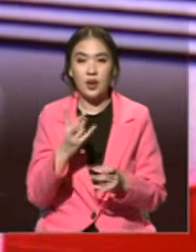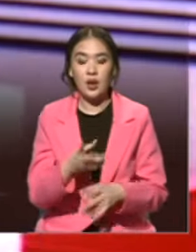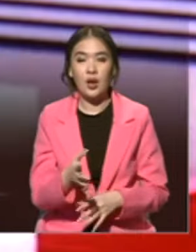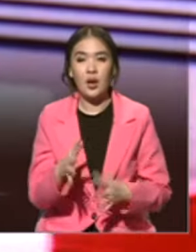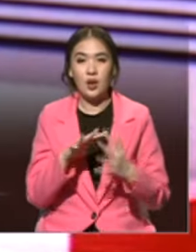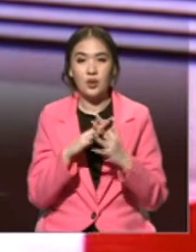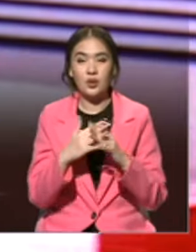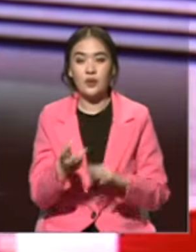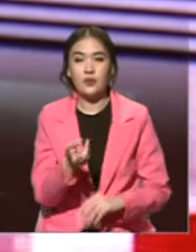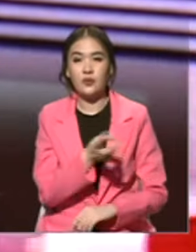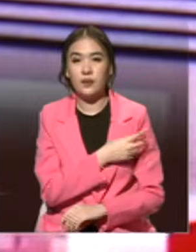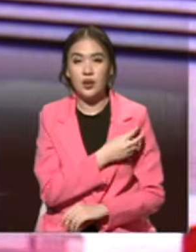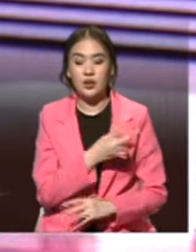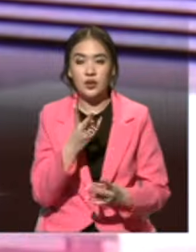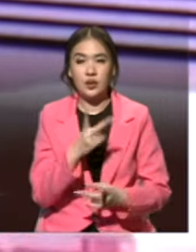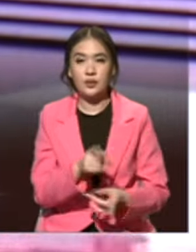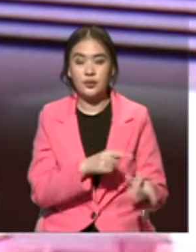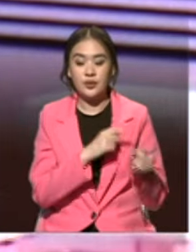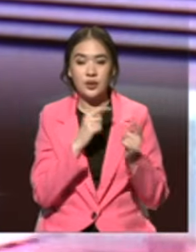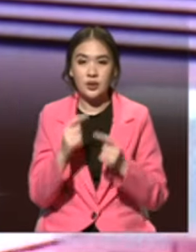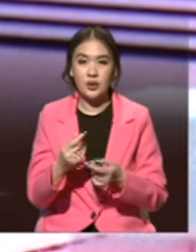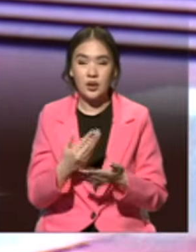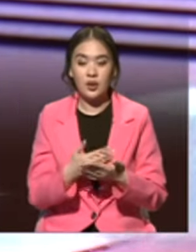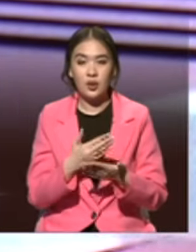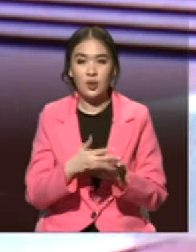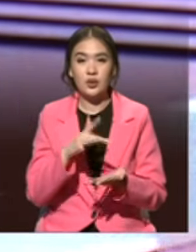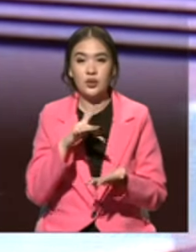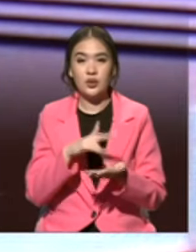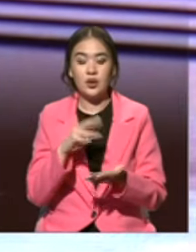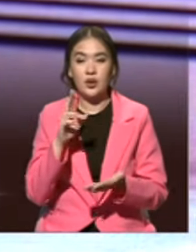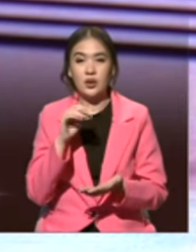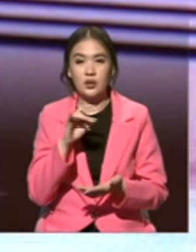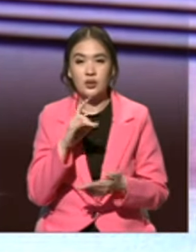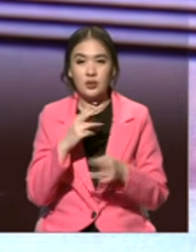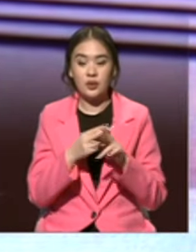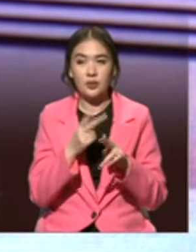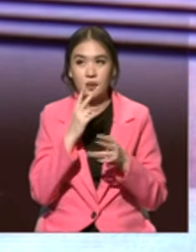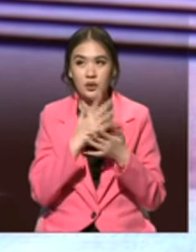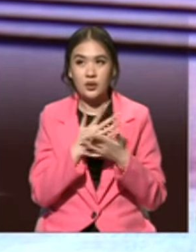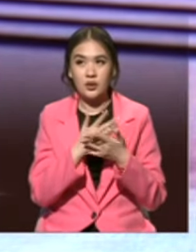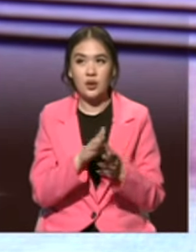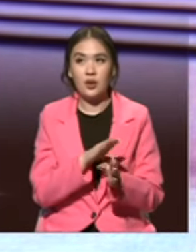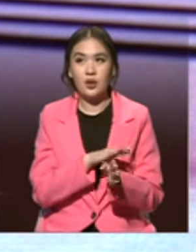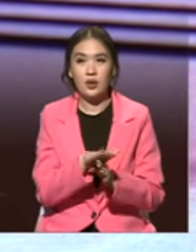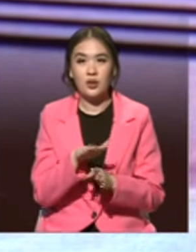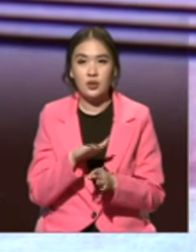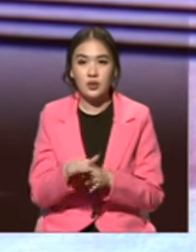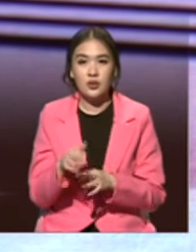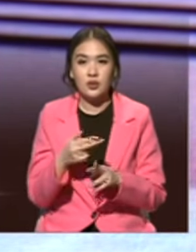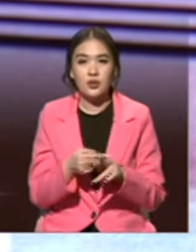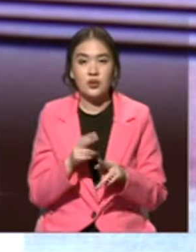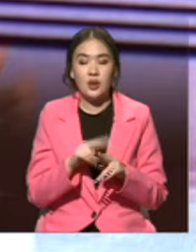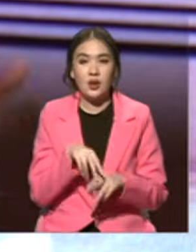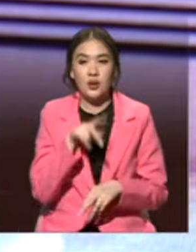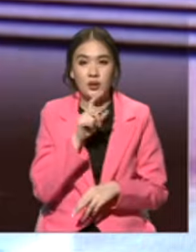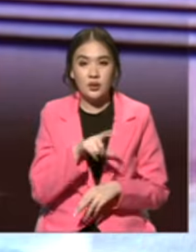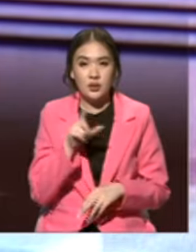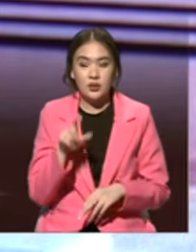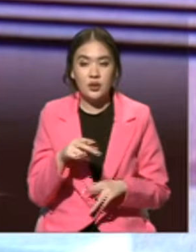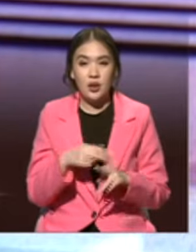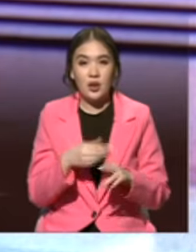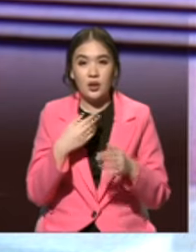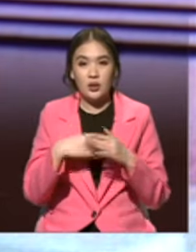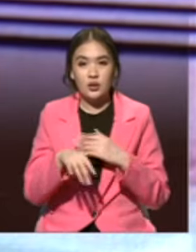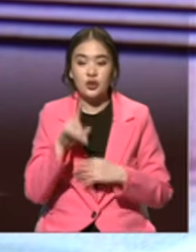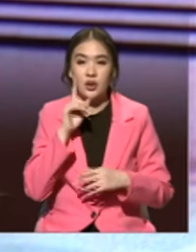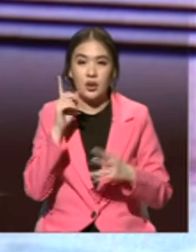дәрігерлерді әкелуіміз керек. Неге десеңіз, енді орта буынды қазір істеп жатқан жергілікті атқарушы органда орта буынды азаматтар, оның ертең кетсе жастар